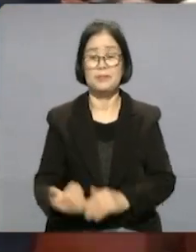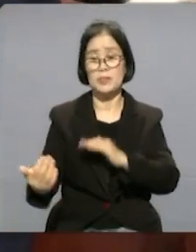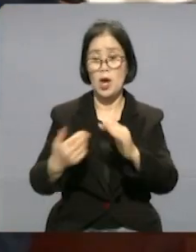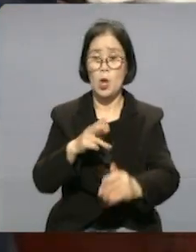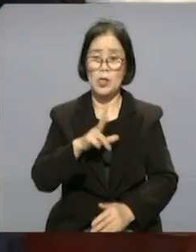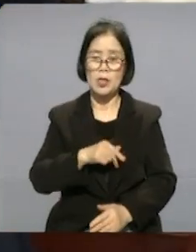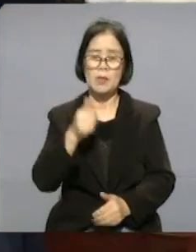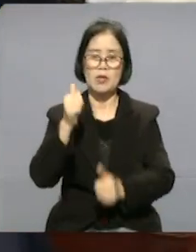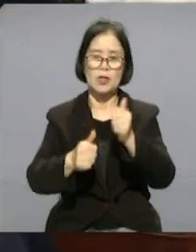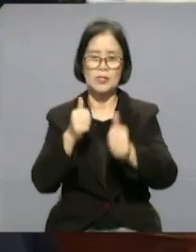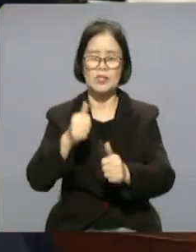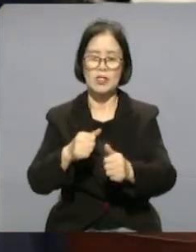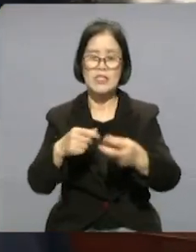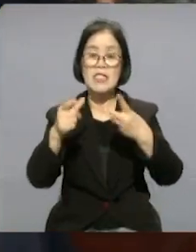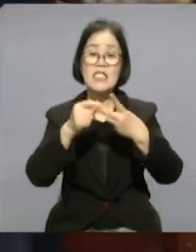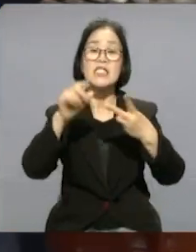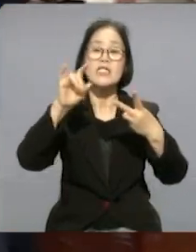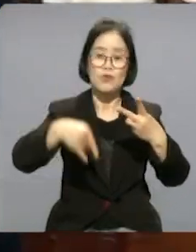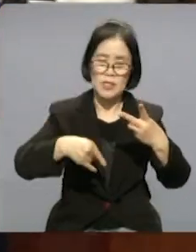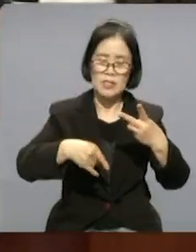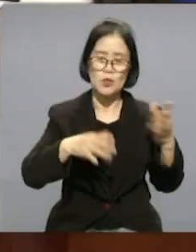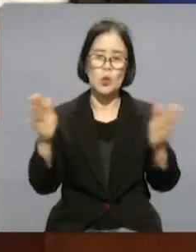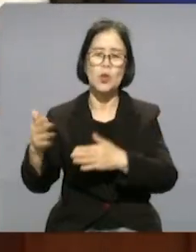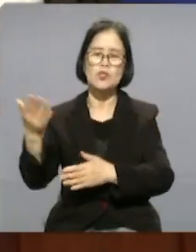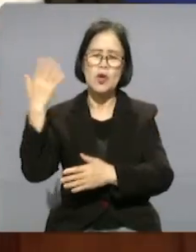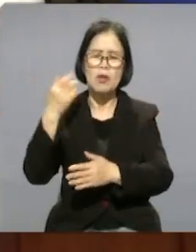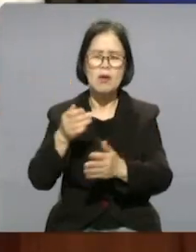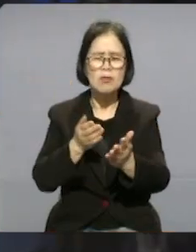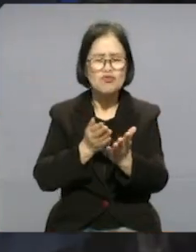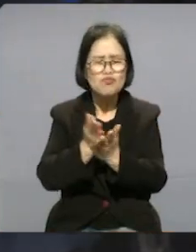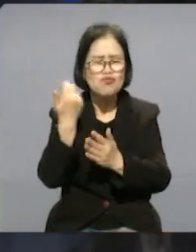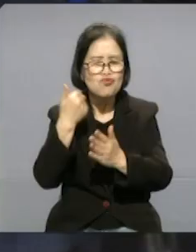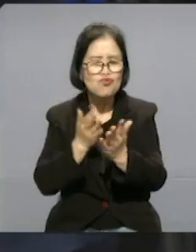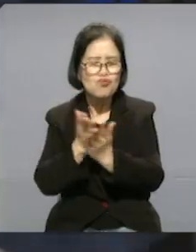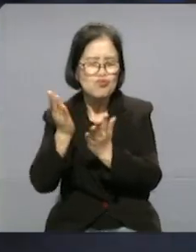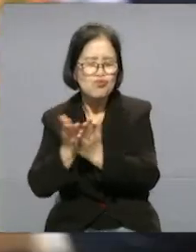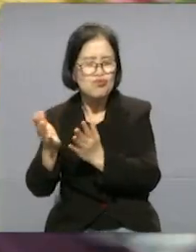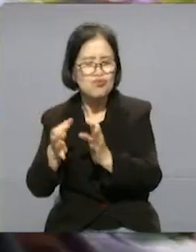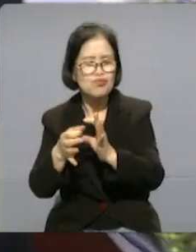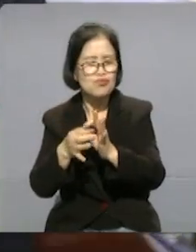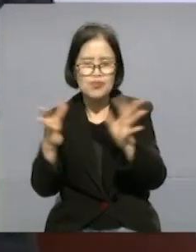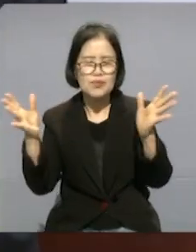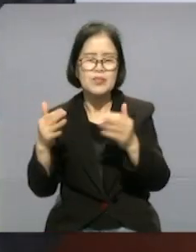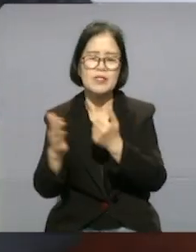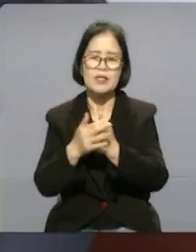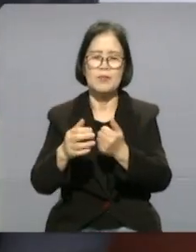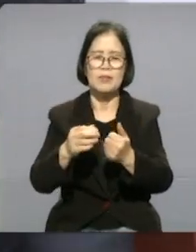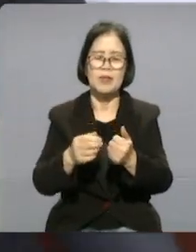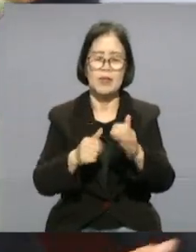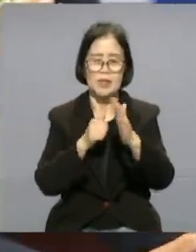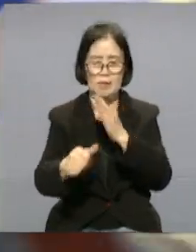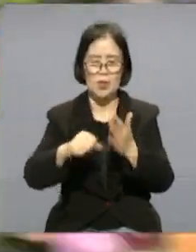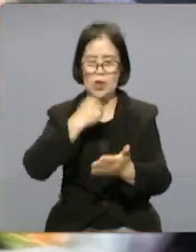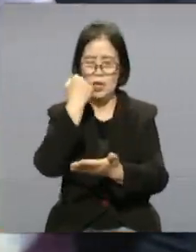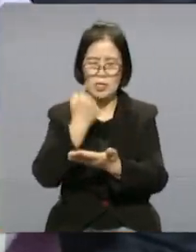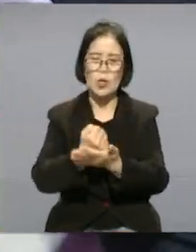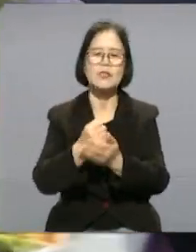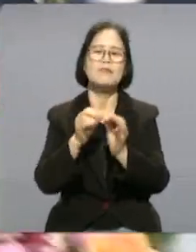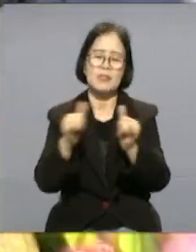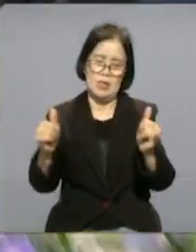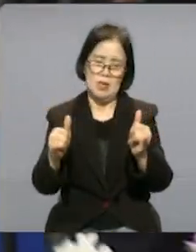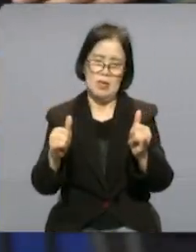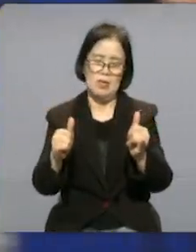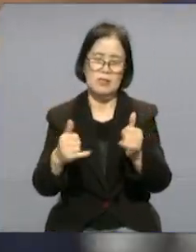원내대표 경선 차점자라는 점과 개파색이 옅어 당 통합의 적임자라는 점이 의원들의 지지를 이끌어낸